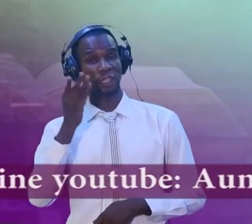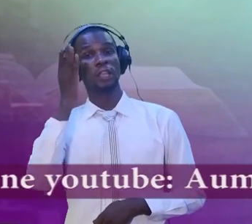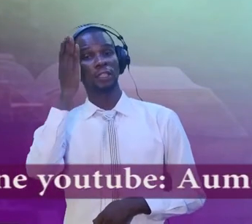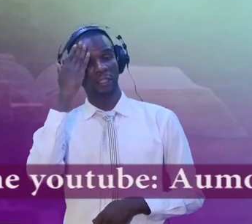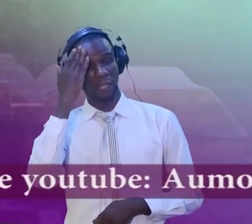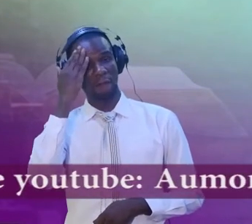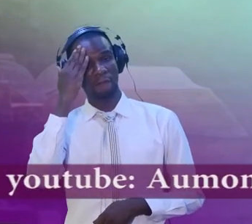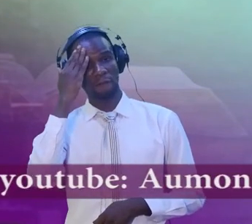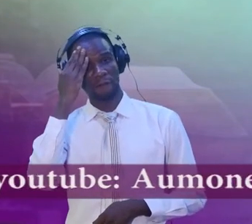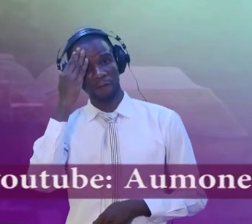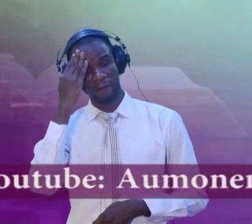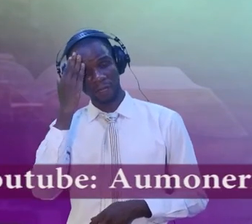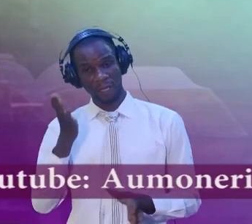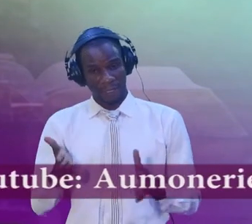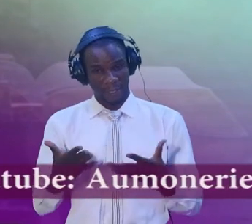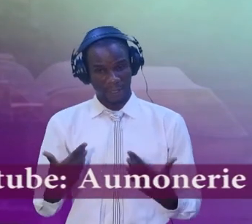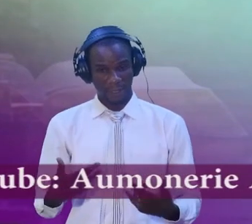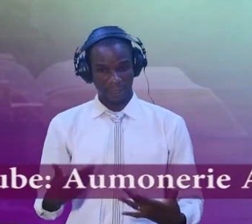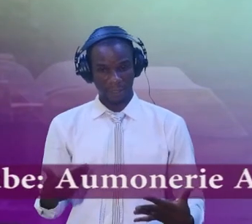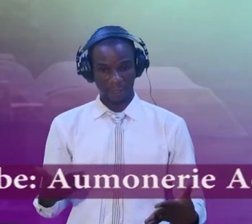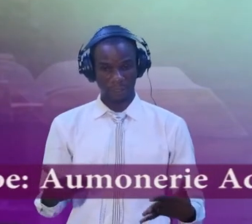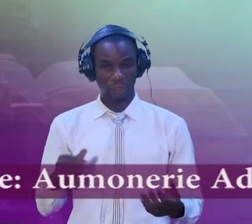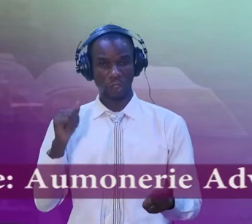hatari sana kisaikolojia